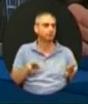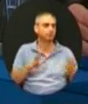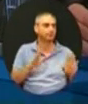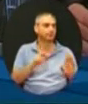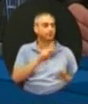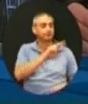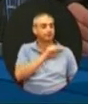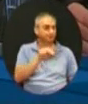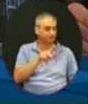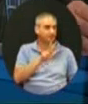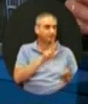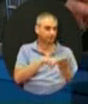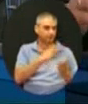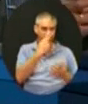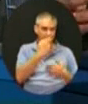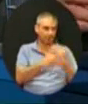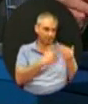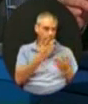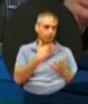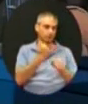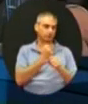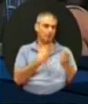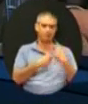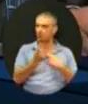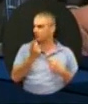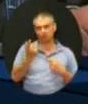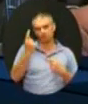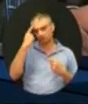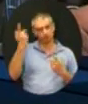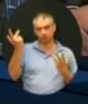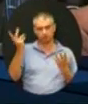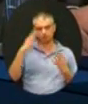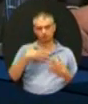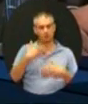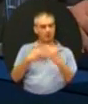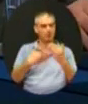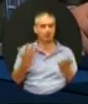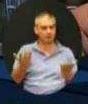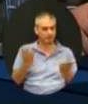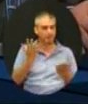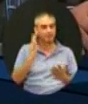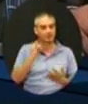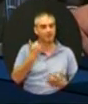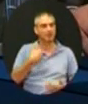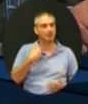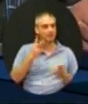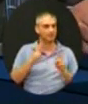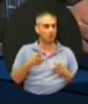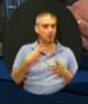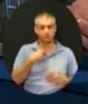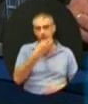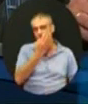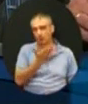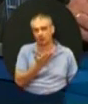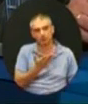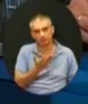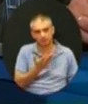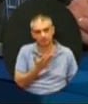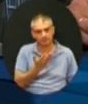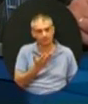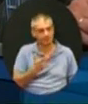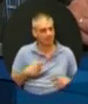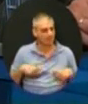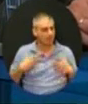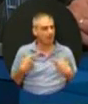לורס מד אני לאיד אם בגץ יש לו אגנדה שהוא רוצה לקדם אבל מה מה שאני כן שואלת אותך זה